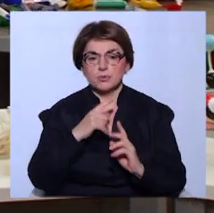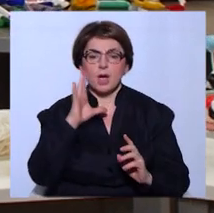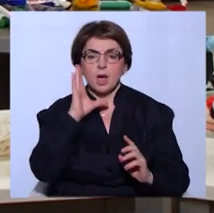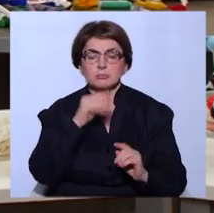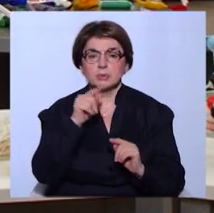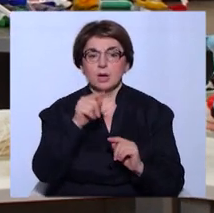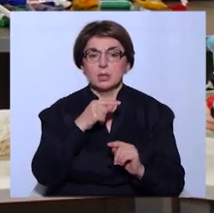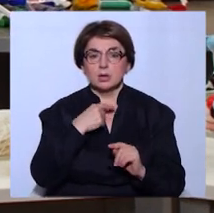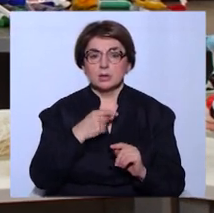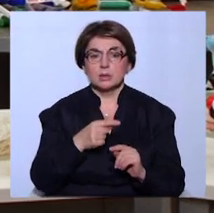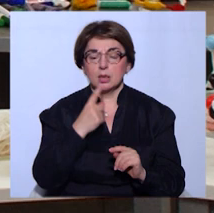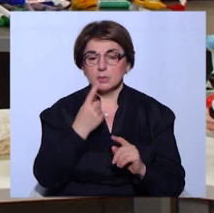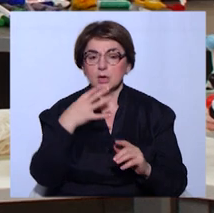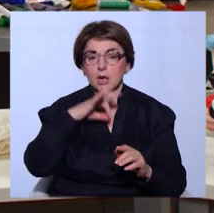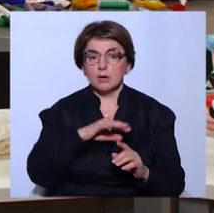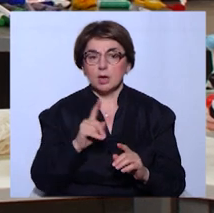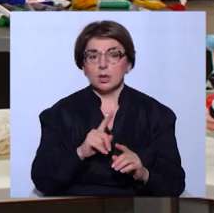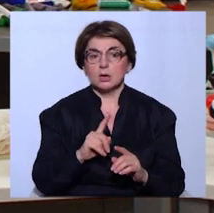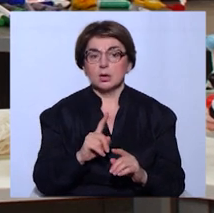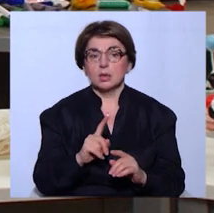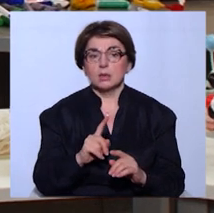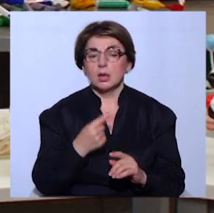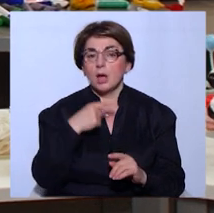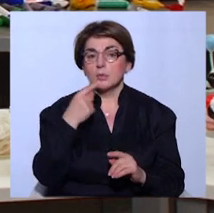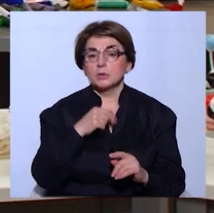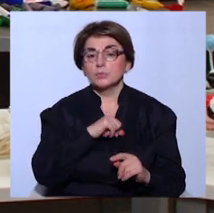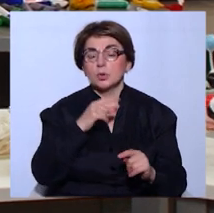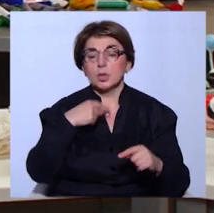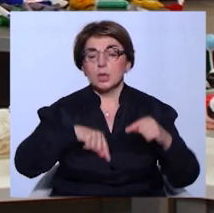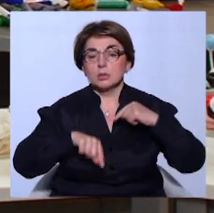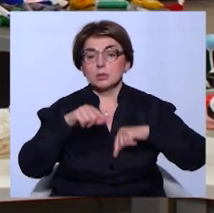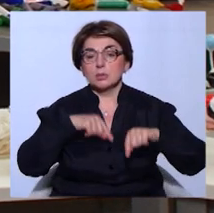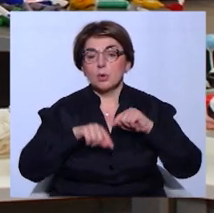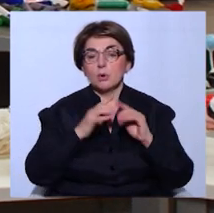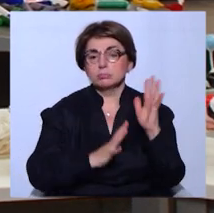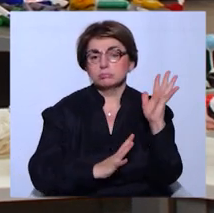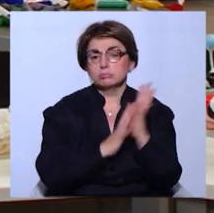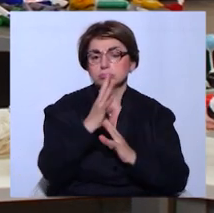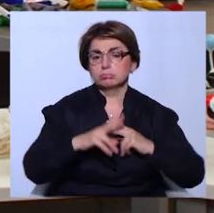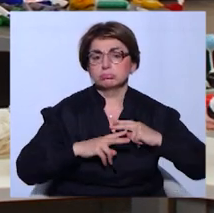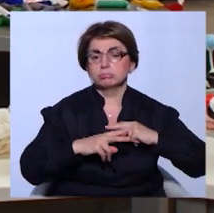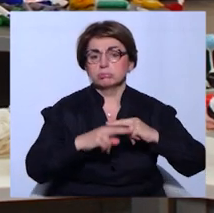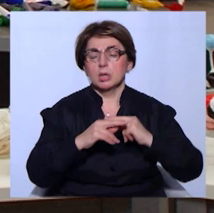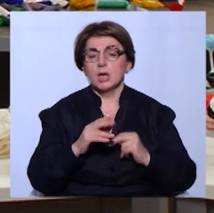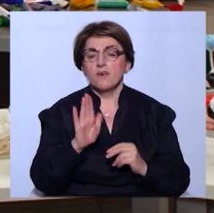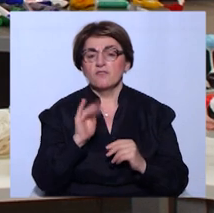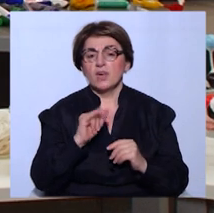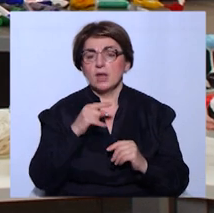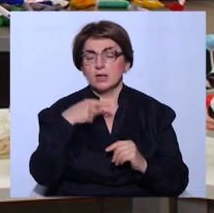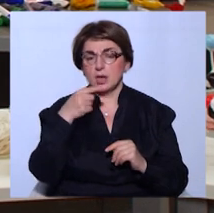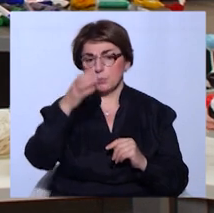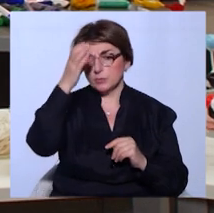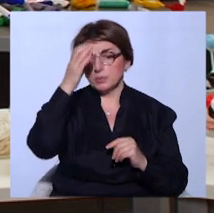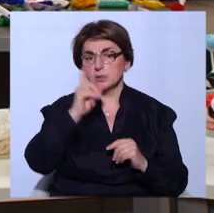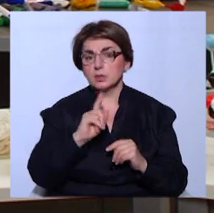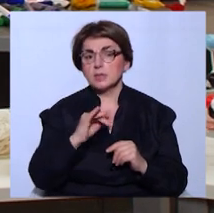ქიმიას ასეთ უღრანტყეს ფრიდრიხ ველერი? საინტერესოა, რადგან ორგანული ნივთიერებების რიცხვი 50 მილიონზე